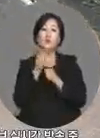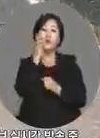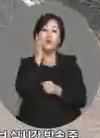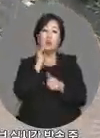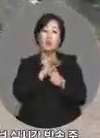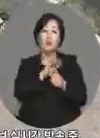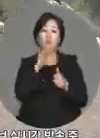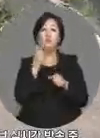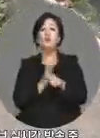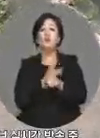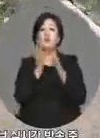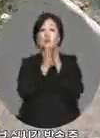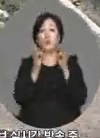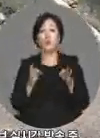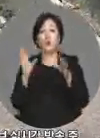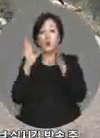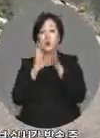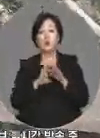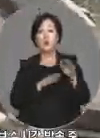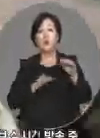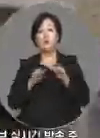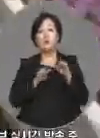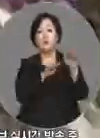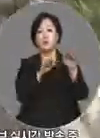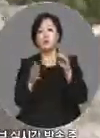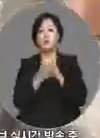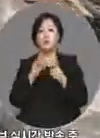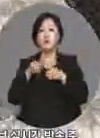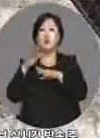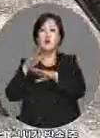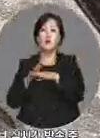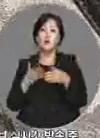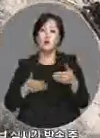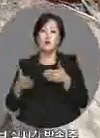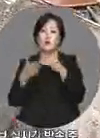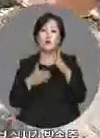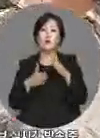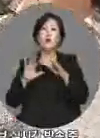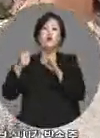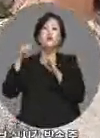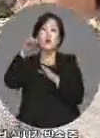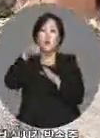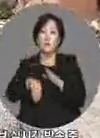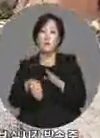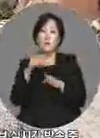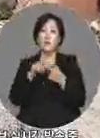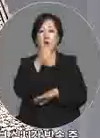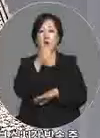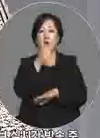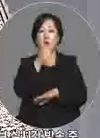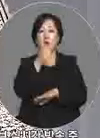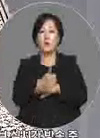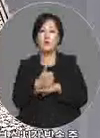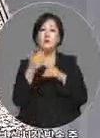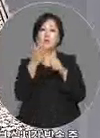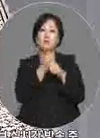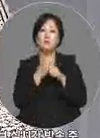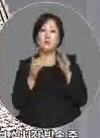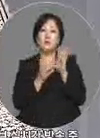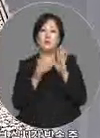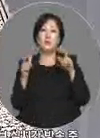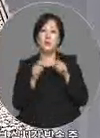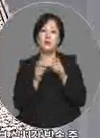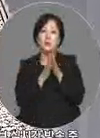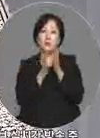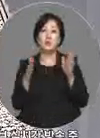경주까지 2시간 동안 이어진 추격전은 이곳 농로에 10대들이 탄 오토바이가 빠지면서 끝이 났습니다. 이들은 인근 아파트에서